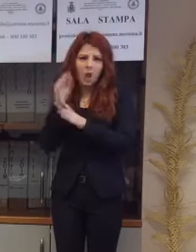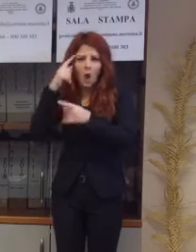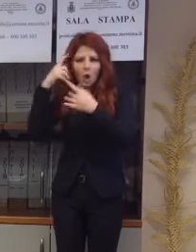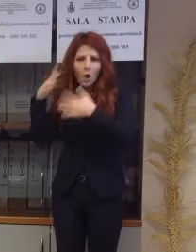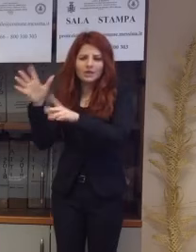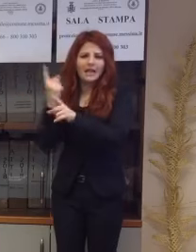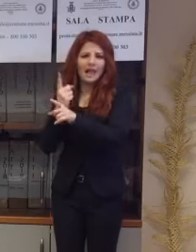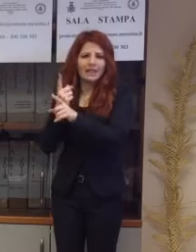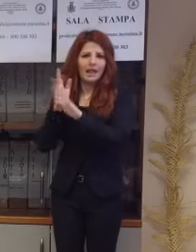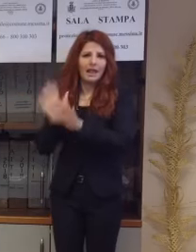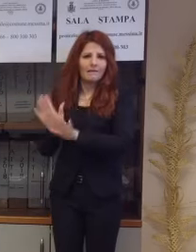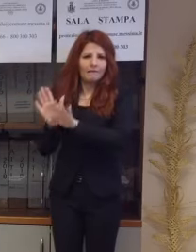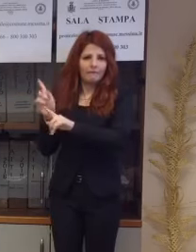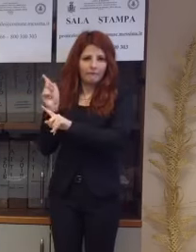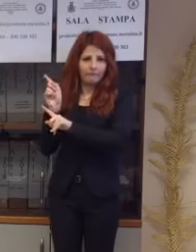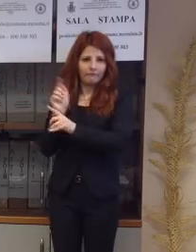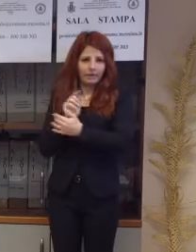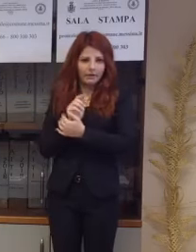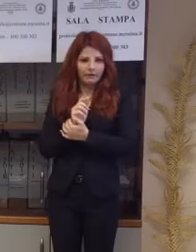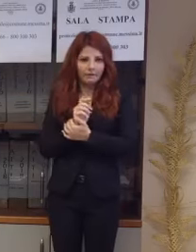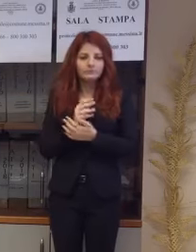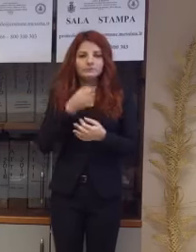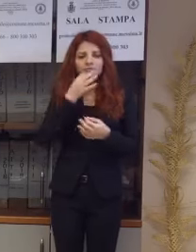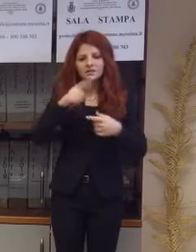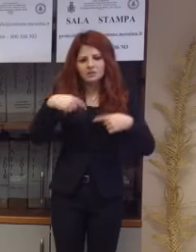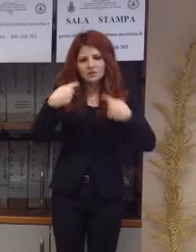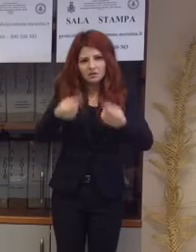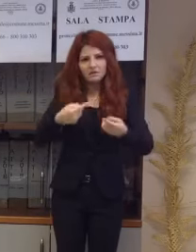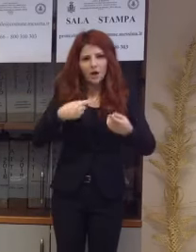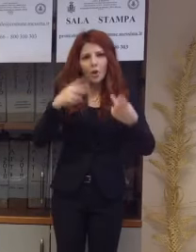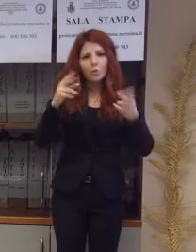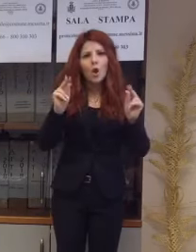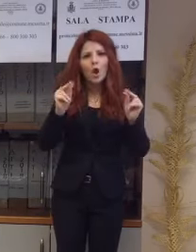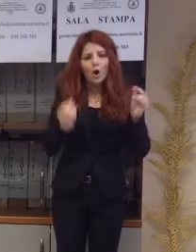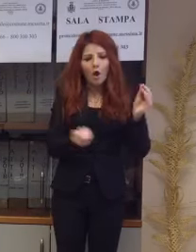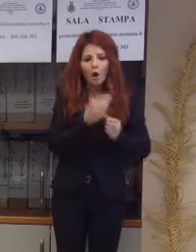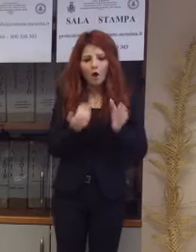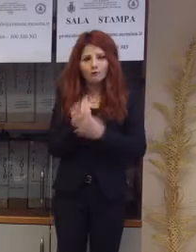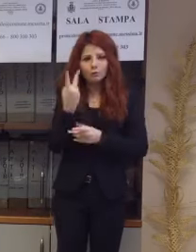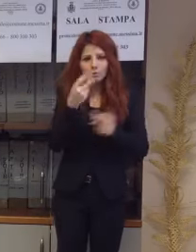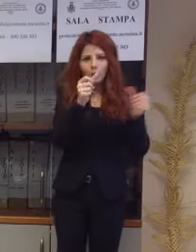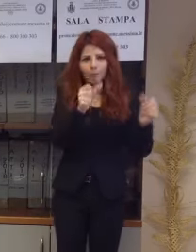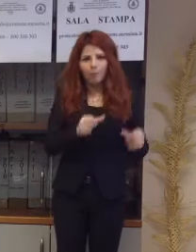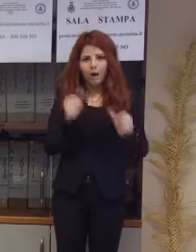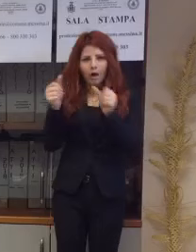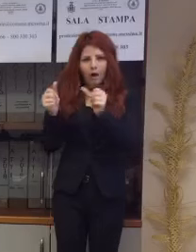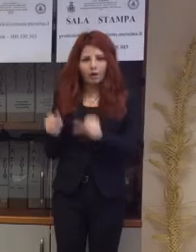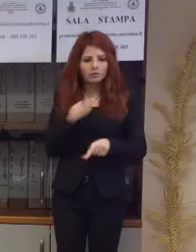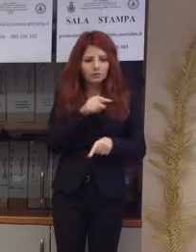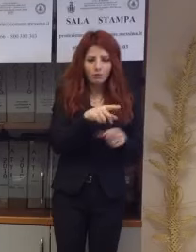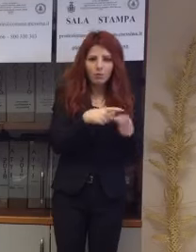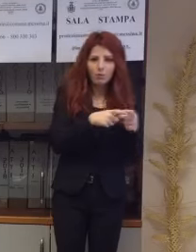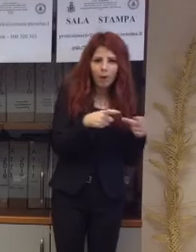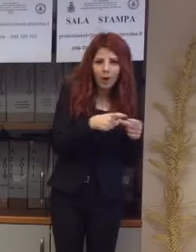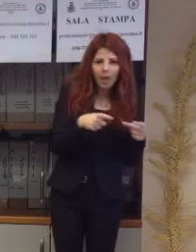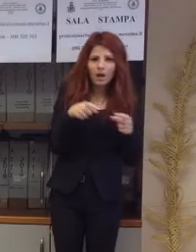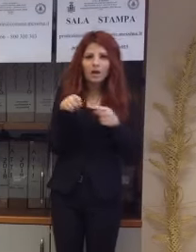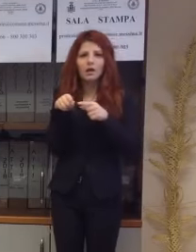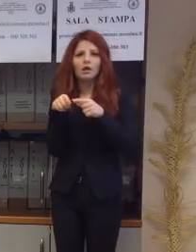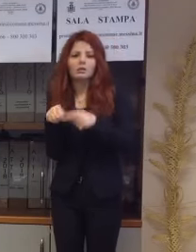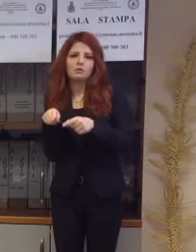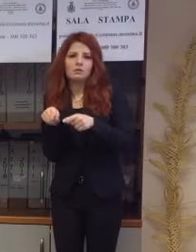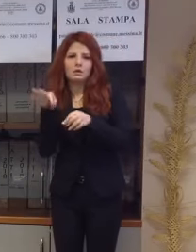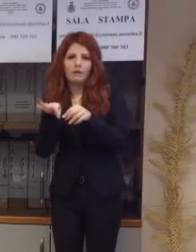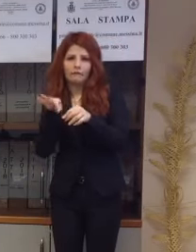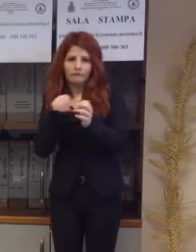li dobbiamo fare separatamente perché purtroppo la burocrazia ci costringe a rendicontazioni diverse. Se no avremmo fatto un solo avviso, per